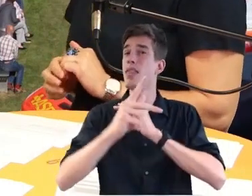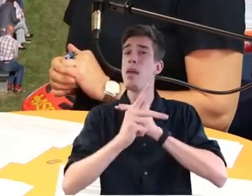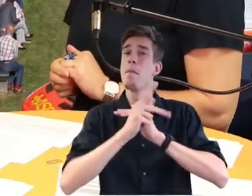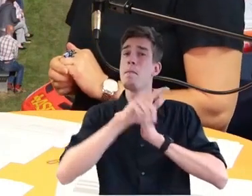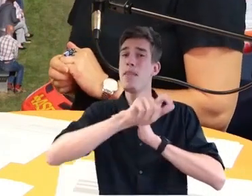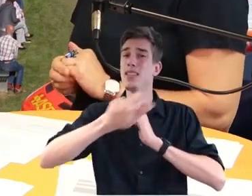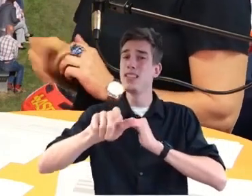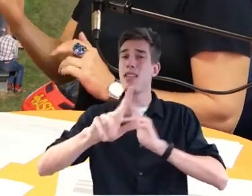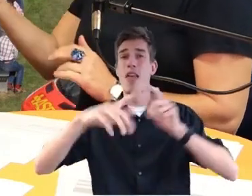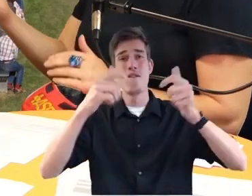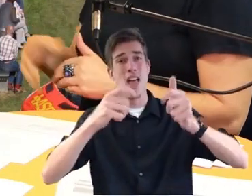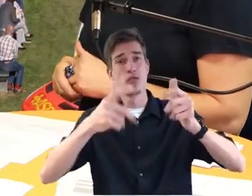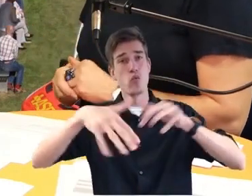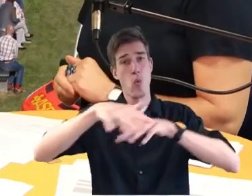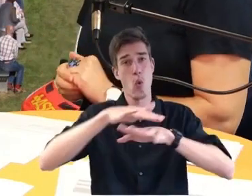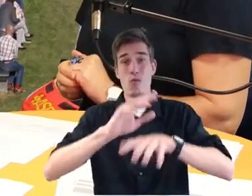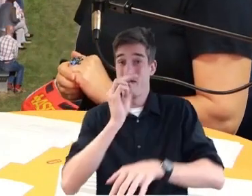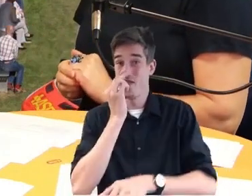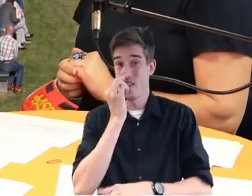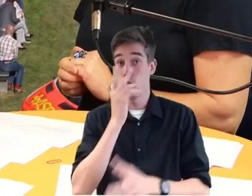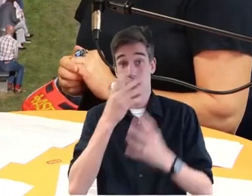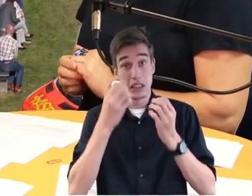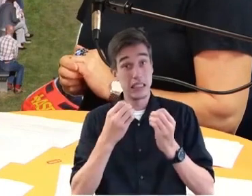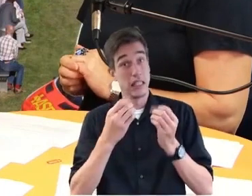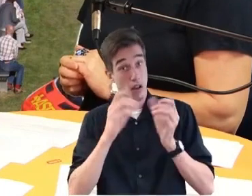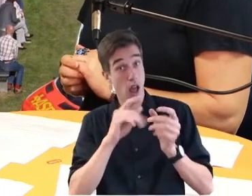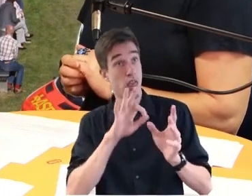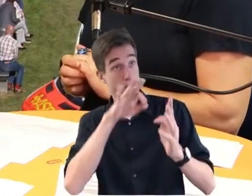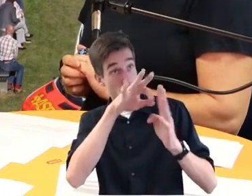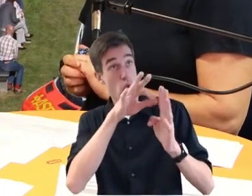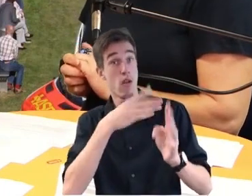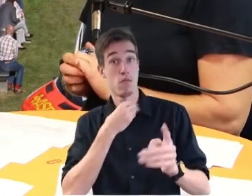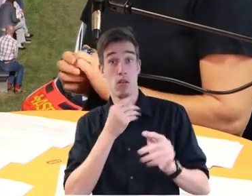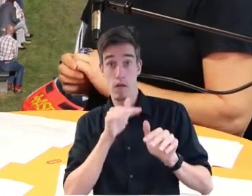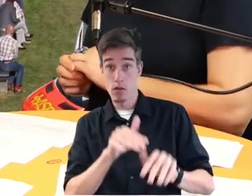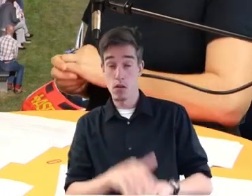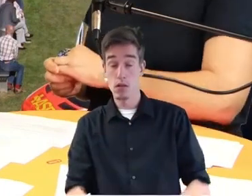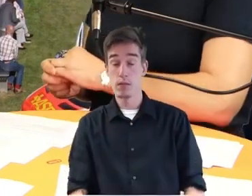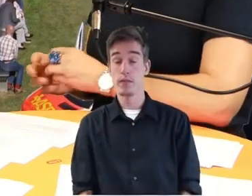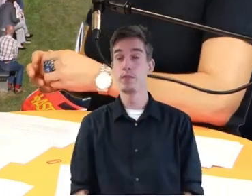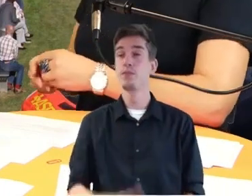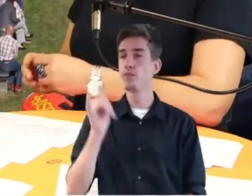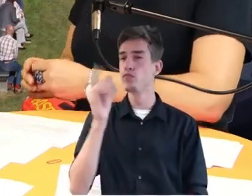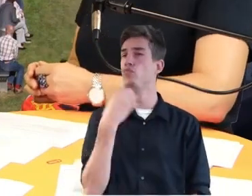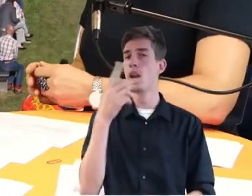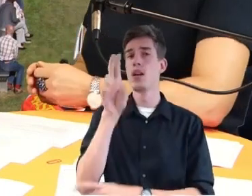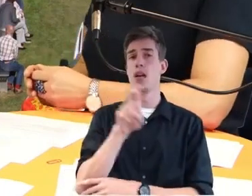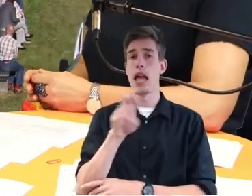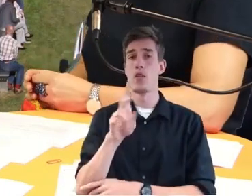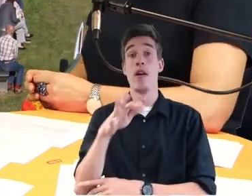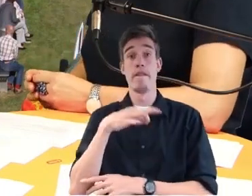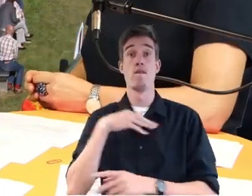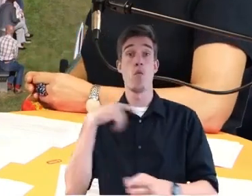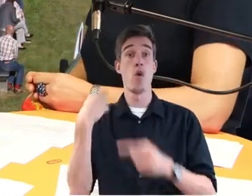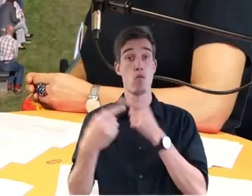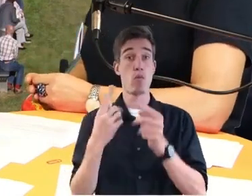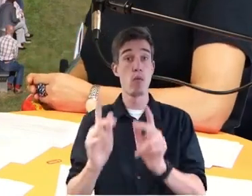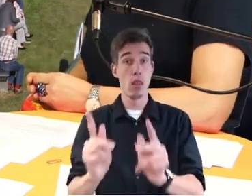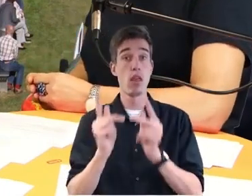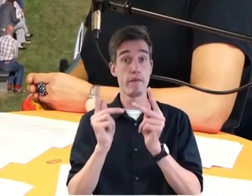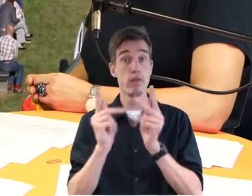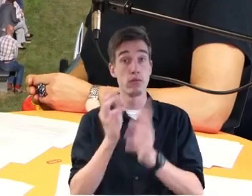im Krankenhaus eben dann sichergestellt? Ja, unsere Krankenhäuser, die spielen ja eine tragende Rolle, sowohl bei